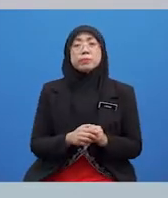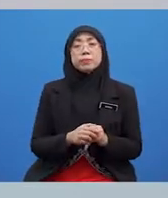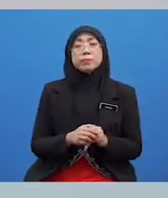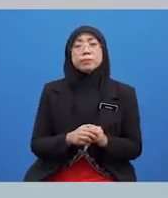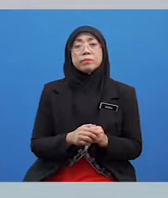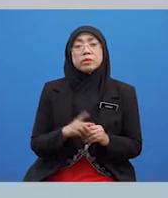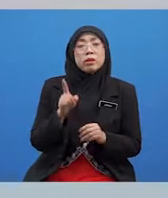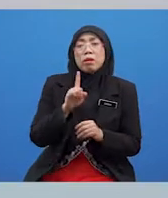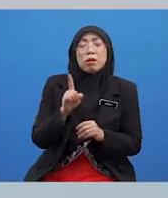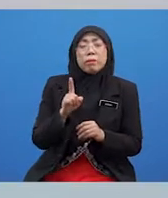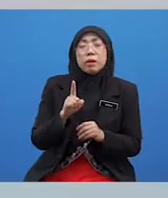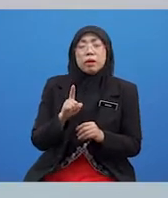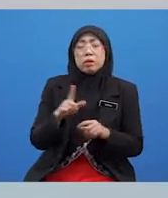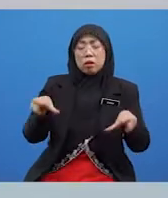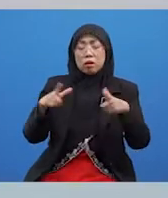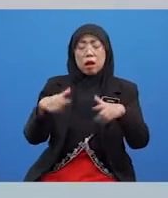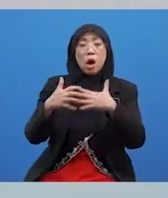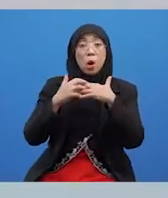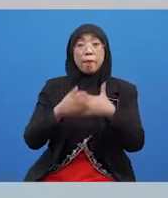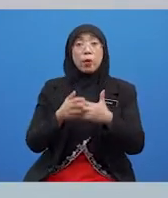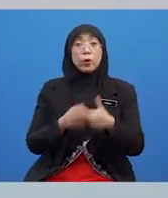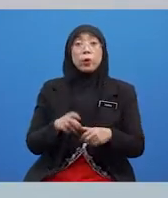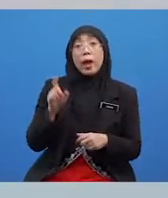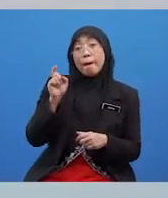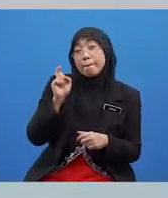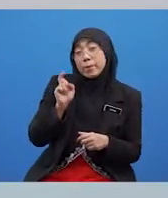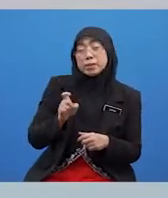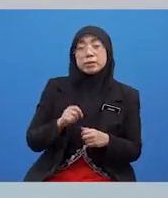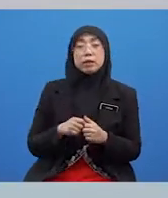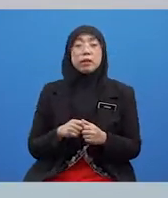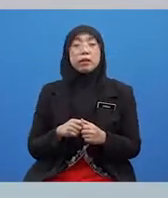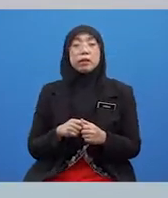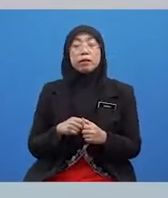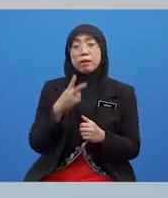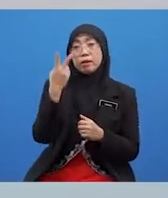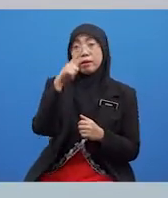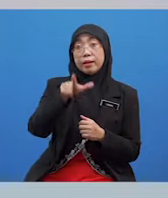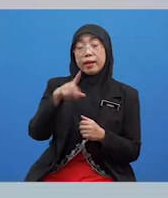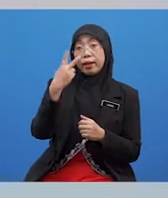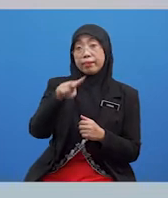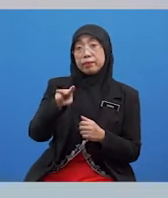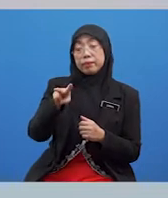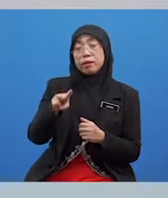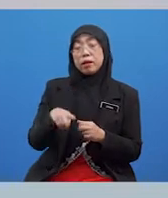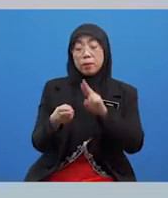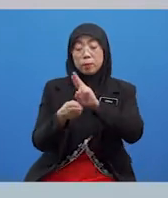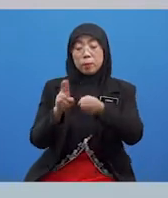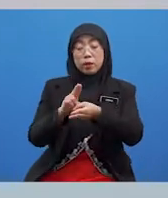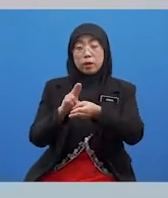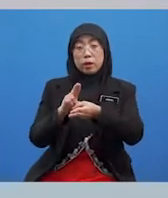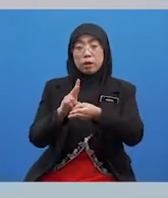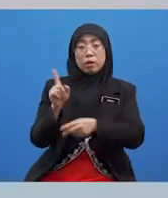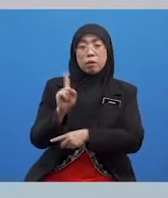yang mengenal pasti jenis lakuan motor yang perlu dihasilkan. Otot-otot mana yang perlu